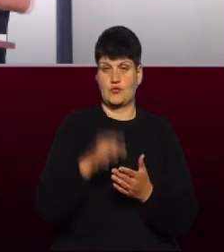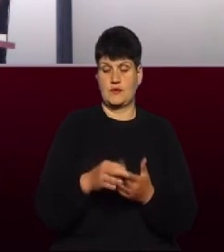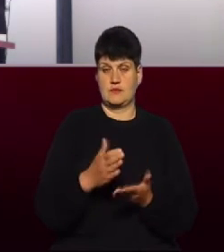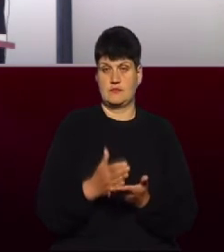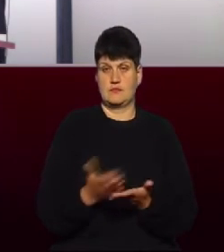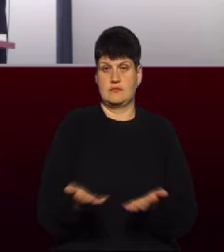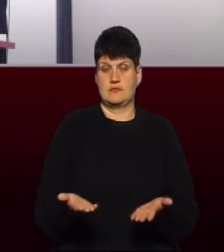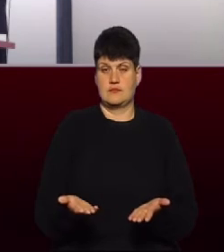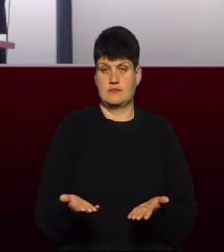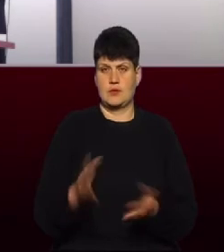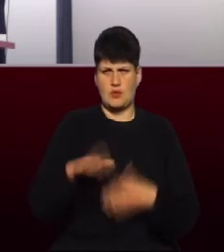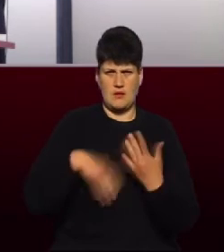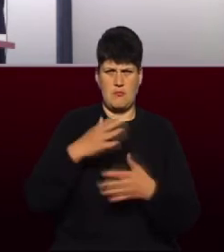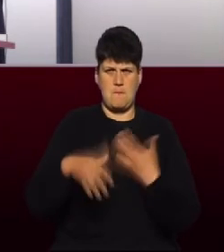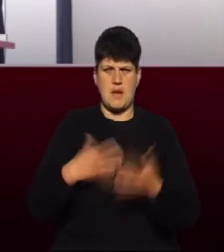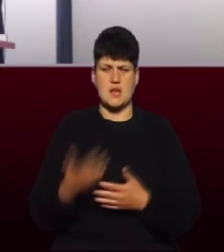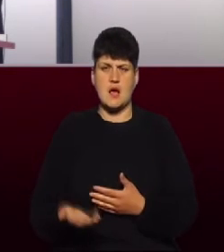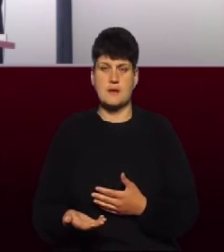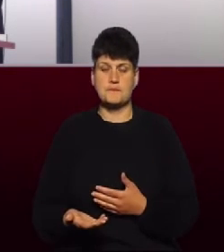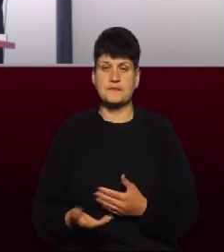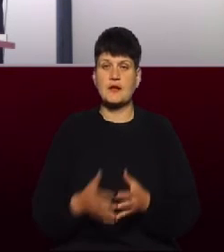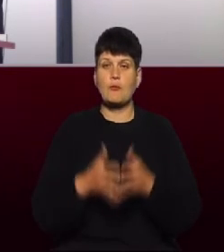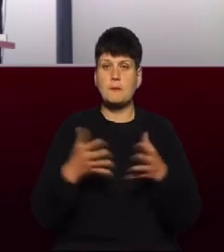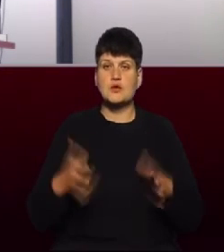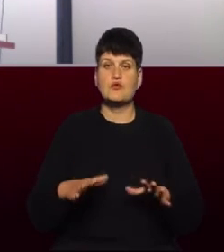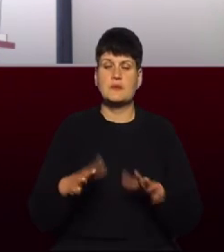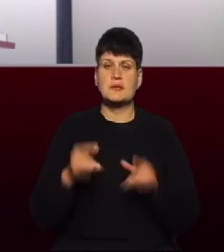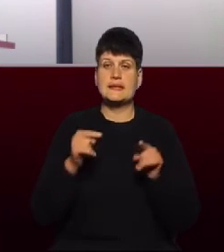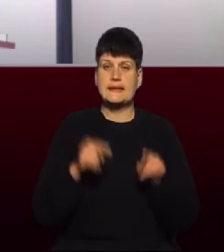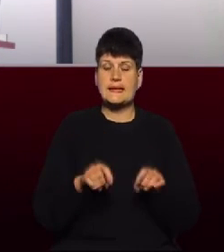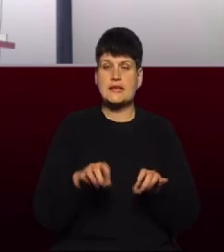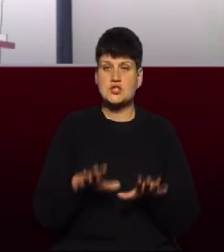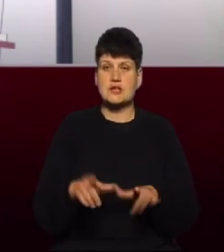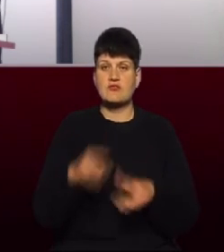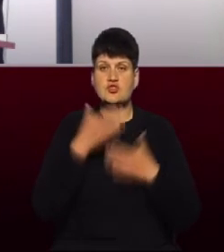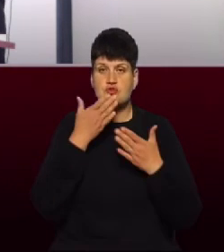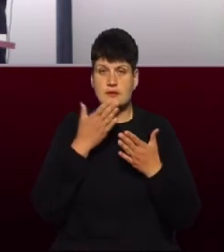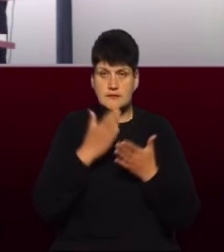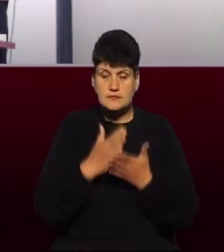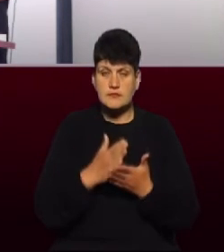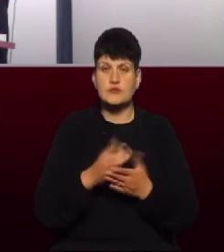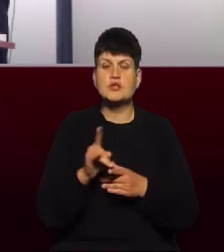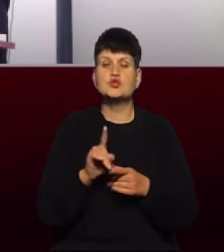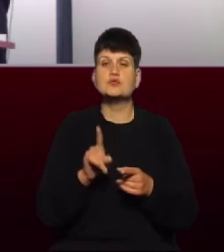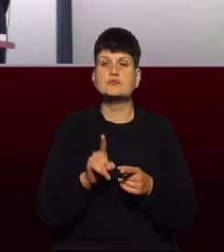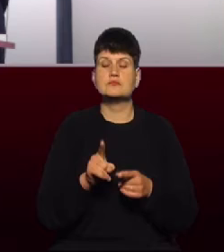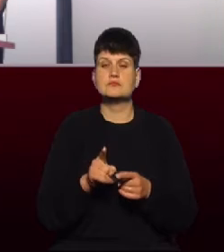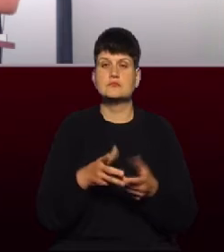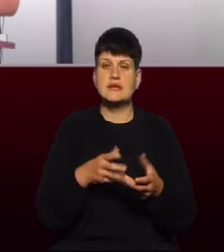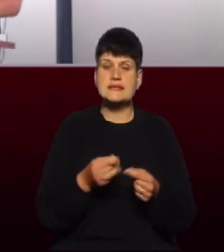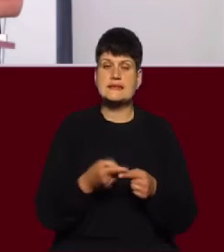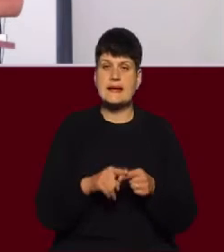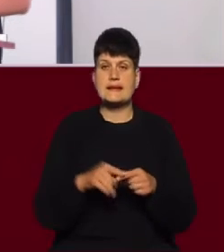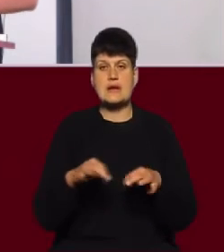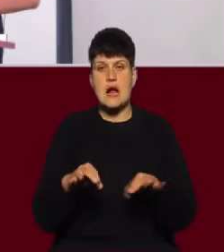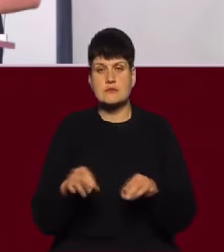Ну, буде бардак. В більшості випадків тих рішень судів, які ви читали, все-таки вони до чого зводяться? Це транспортний засіб, не транспортний, чи